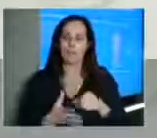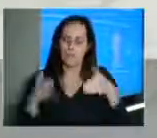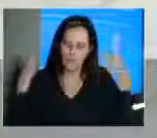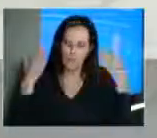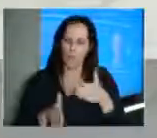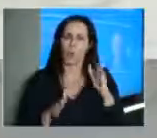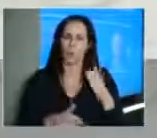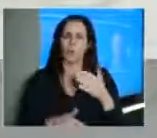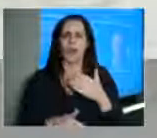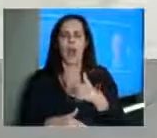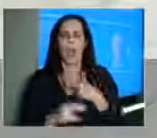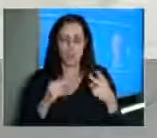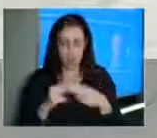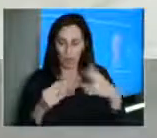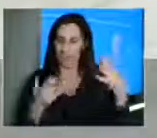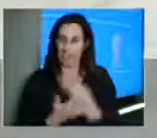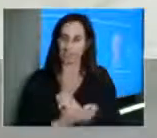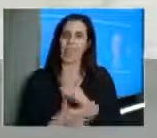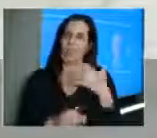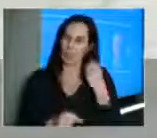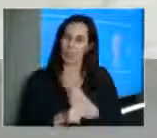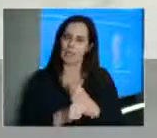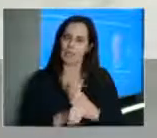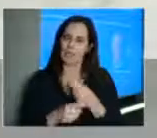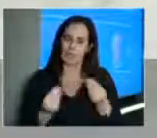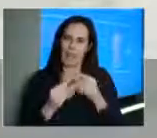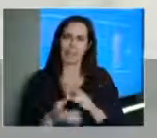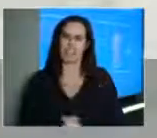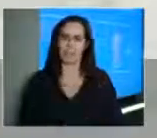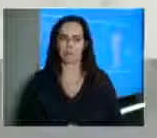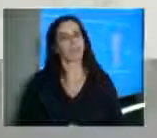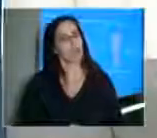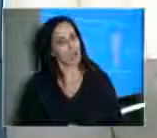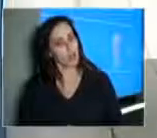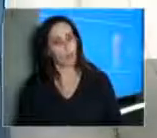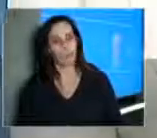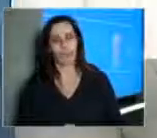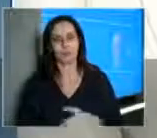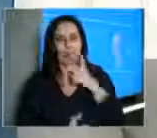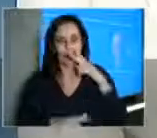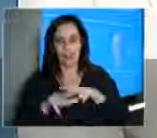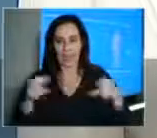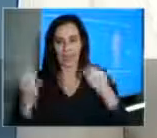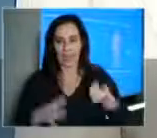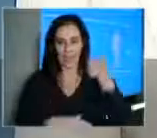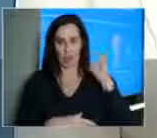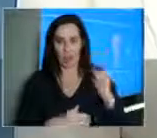אני כאמור, אנחנו מטר מהניצחון, בואו נעשה את המטר האחרון הזה. טוב, יצא לך לראות ארץ נהדרת